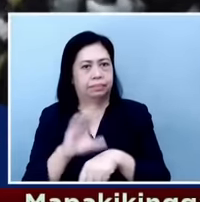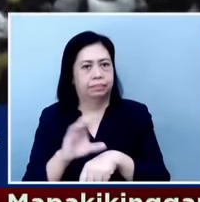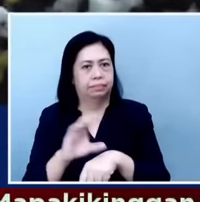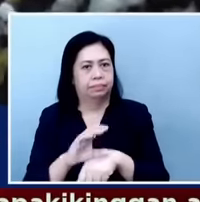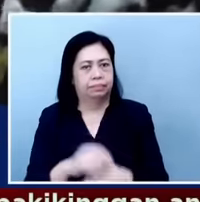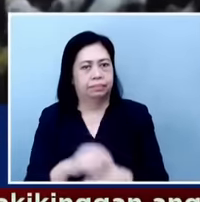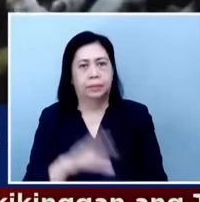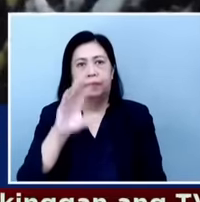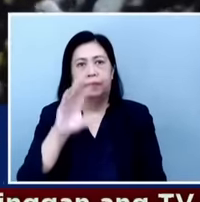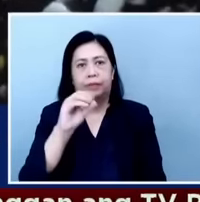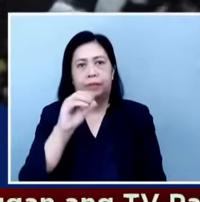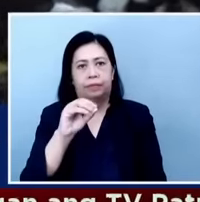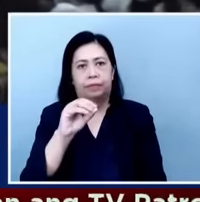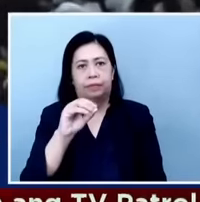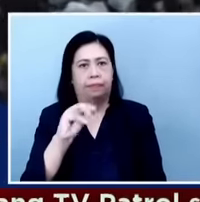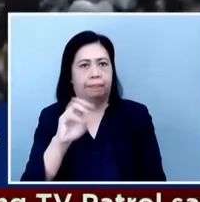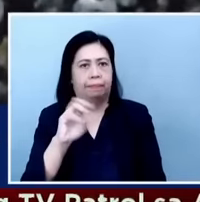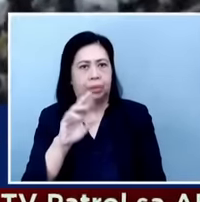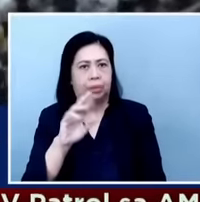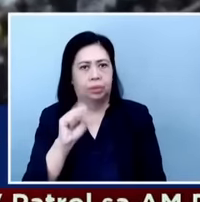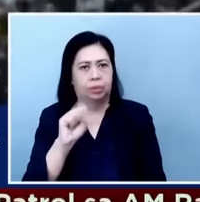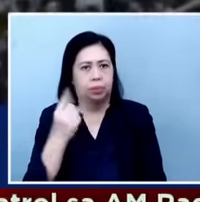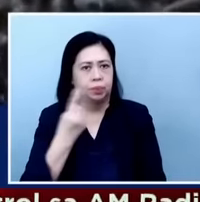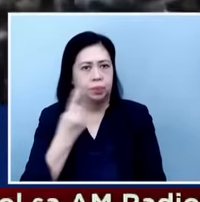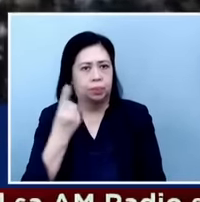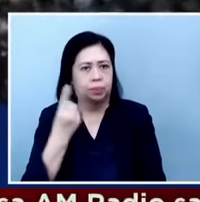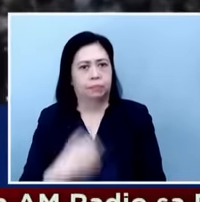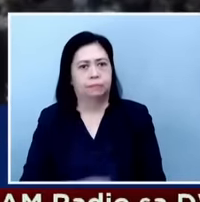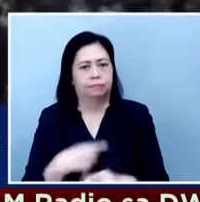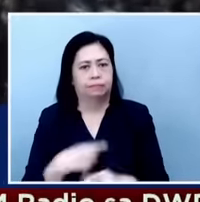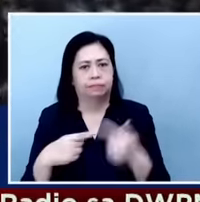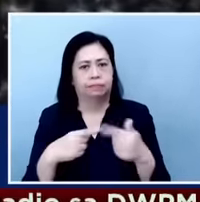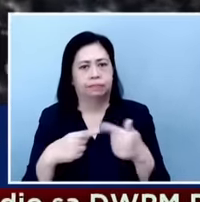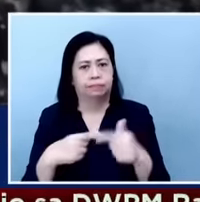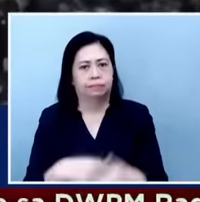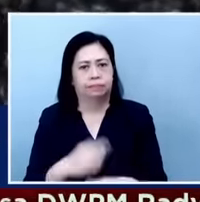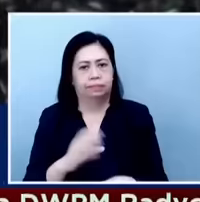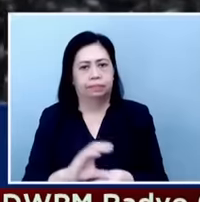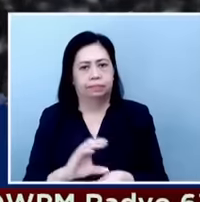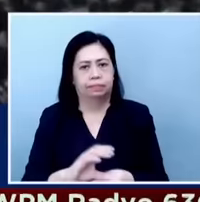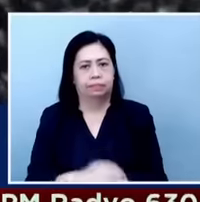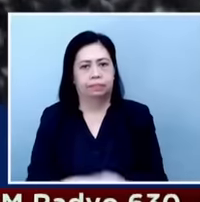na lamang ang layo niyan mula sa gate ng simbahan.